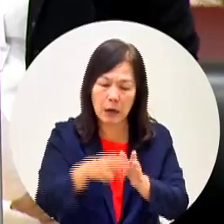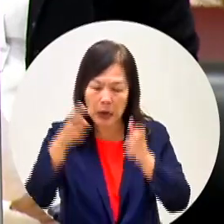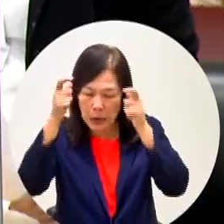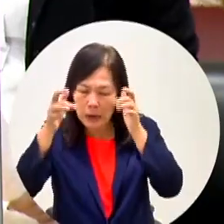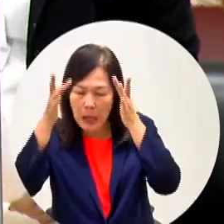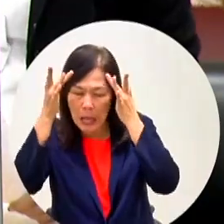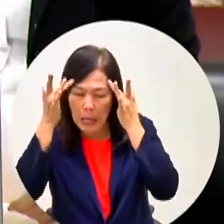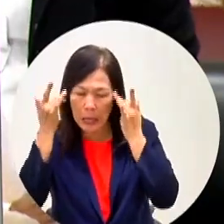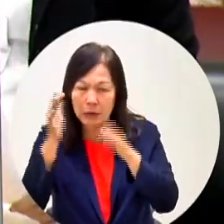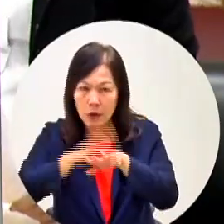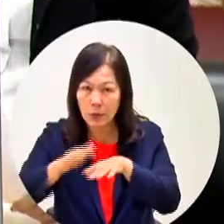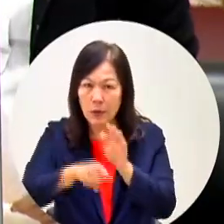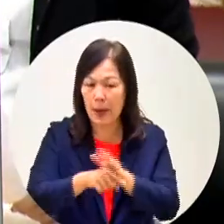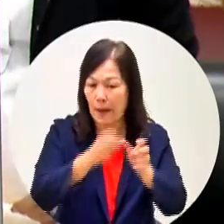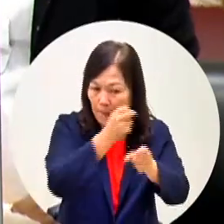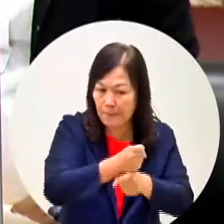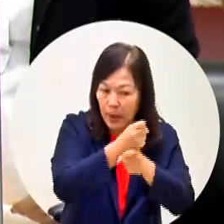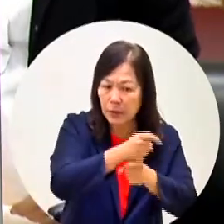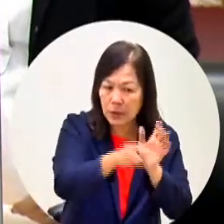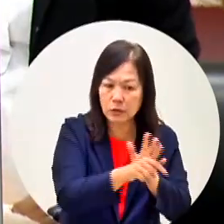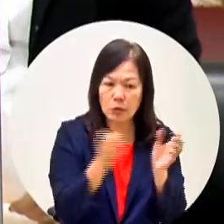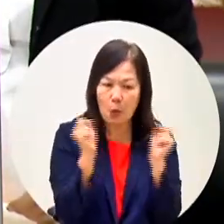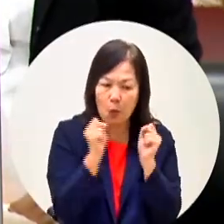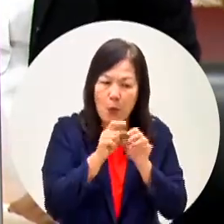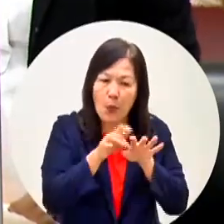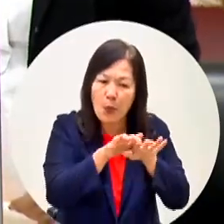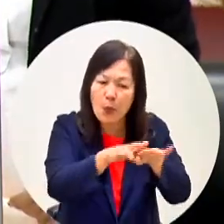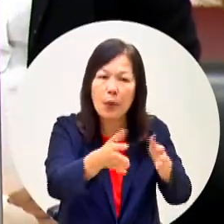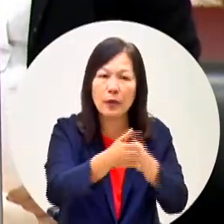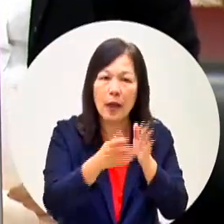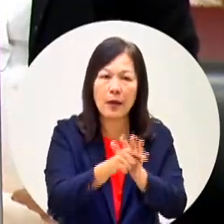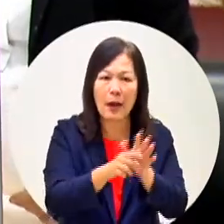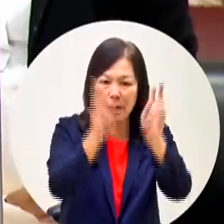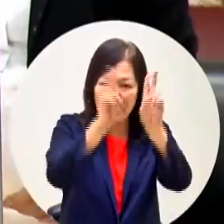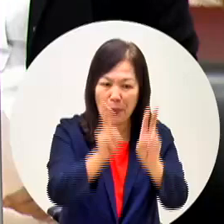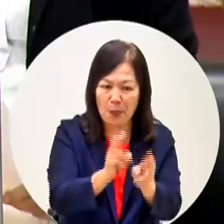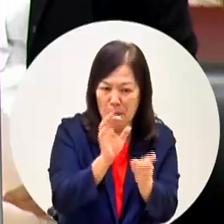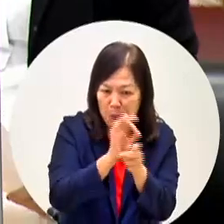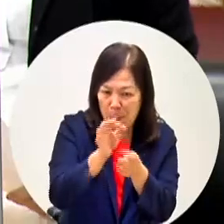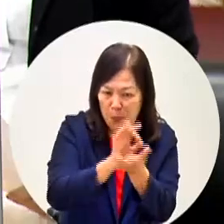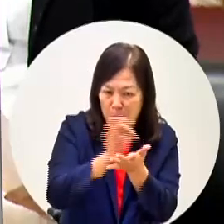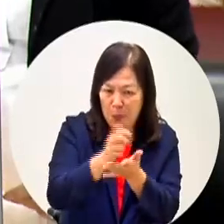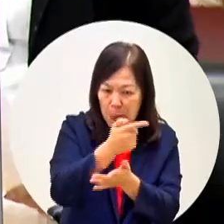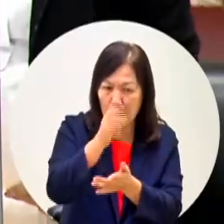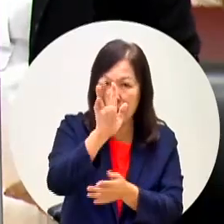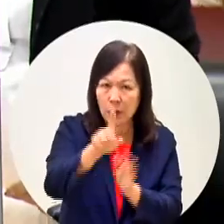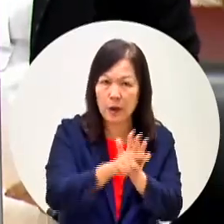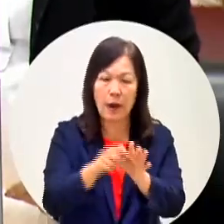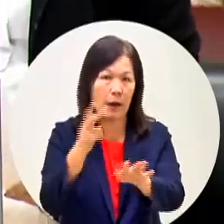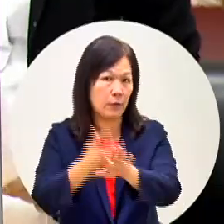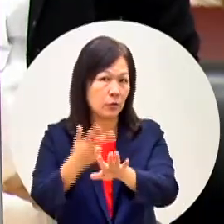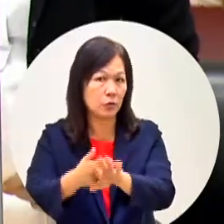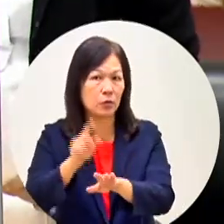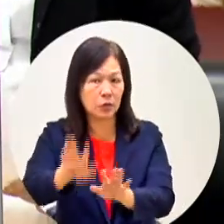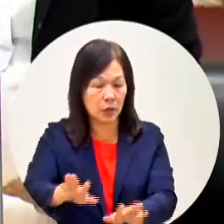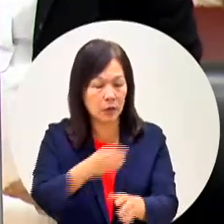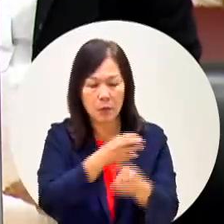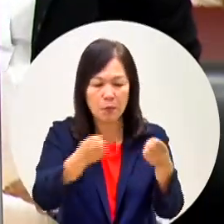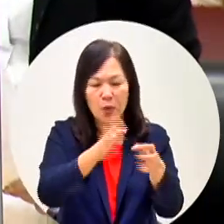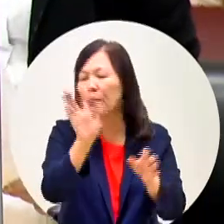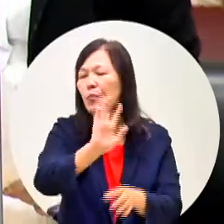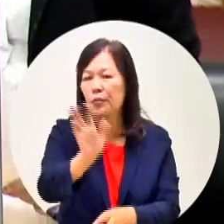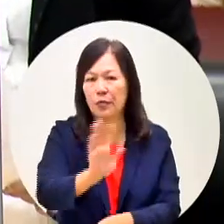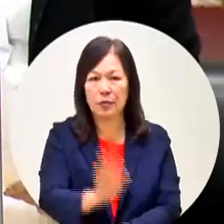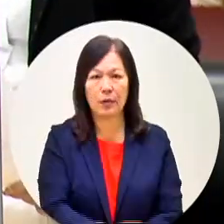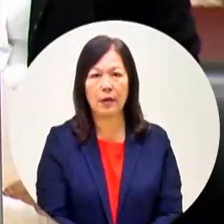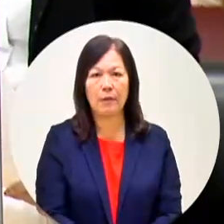块、吹冷气，耗电量比较高。 不好意思，局长，那技术部分哈，我们今天就先不做讨论哦。那我们就是，当然您